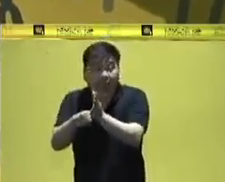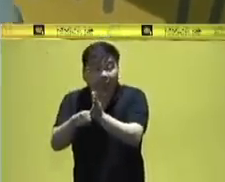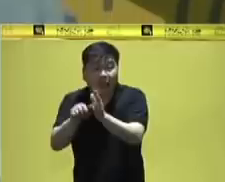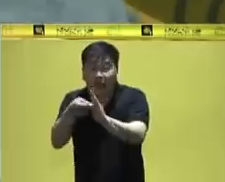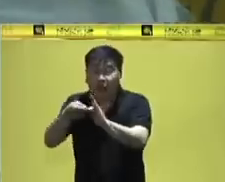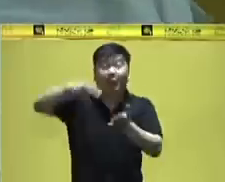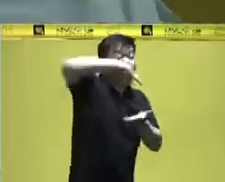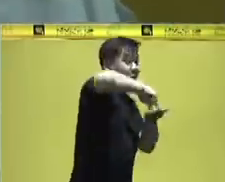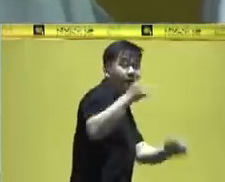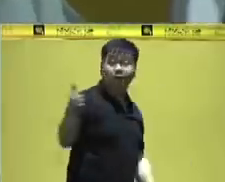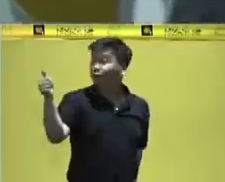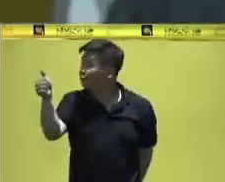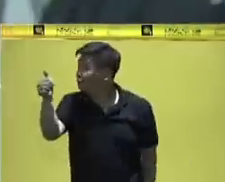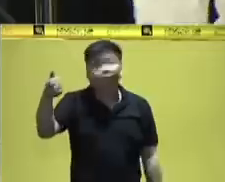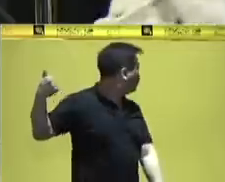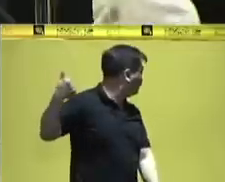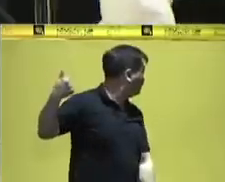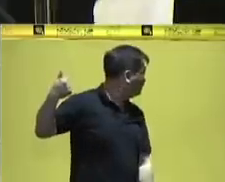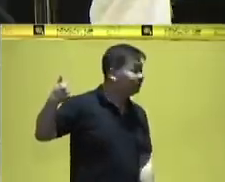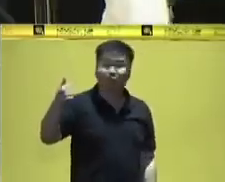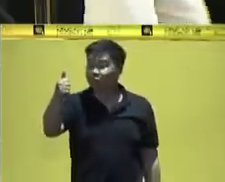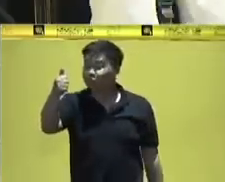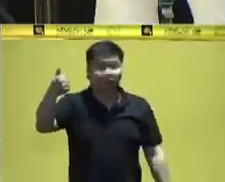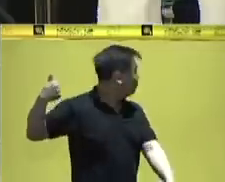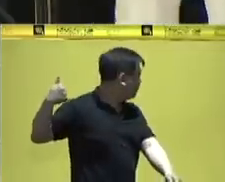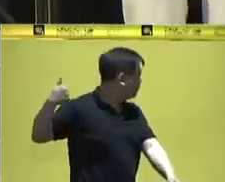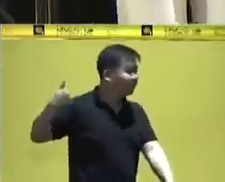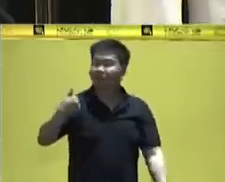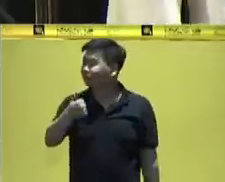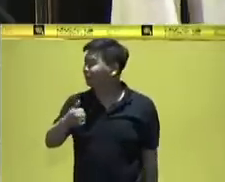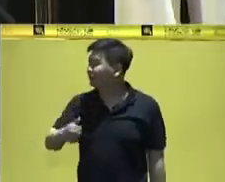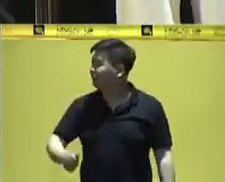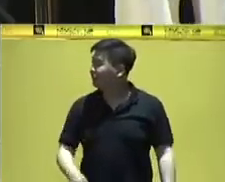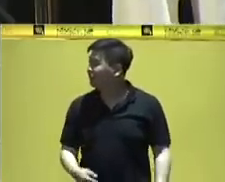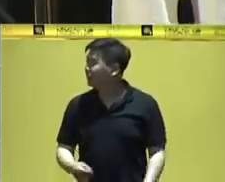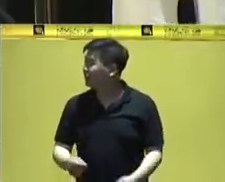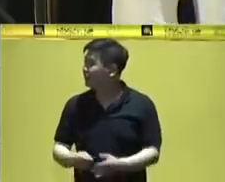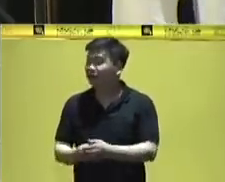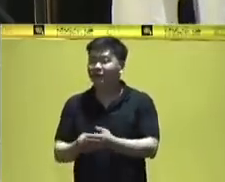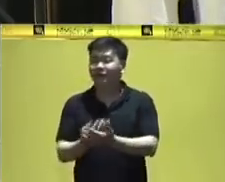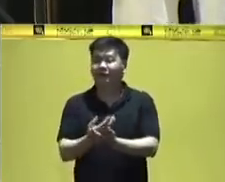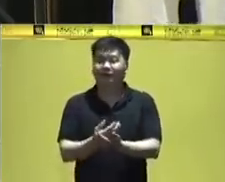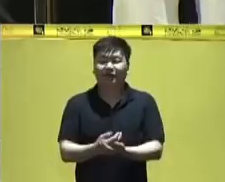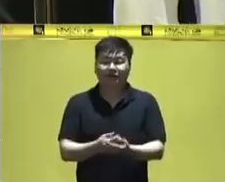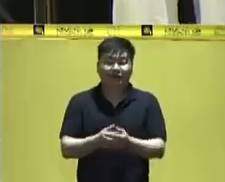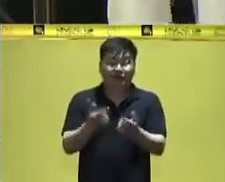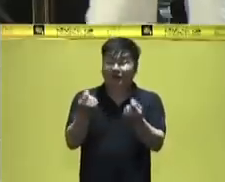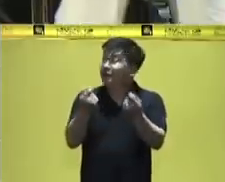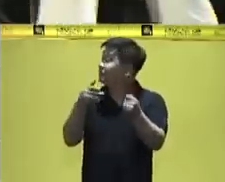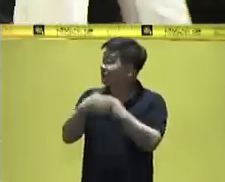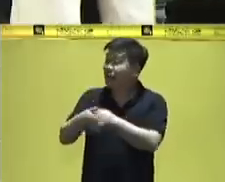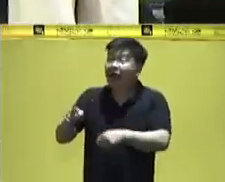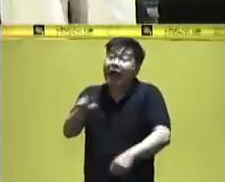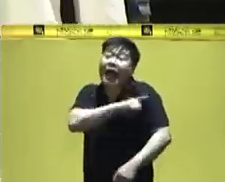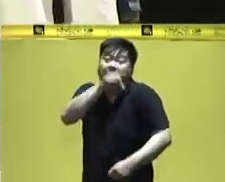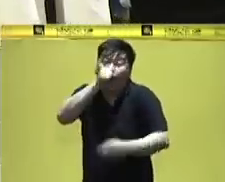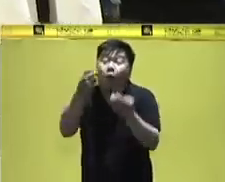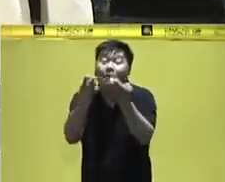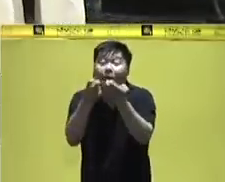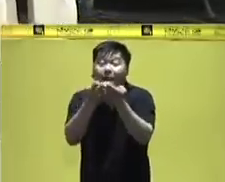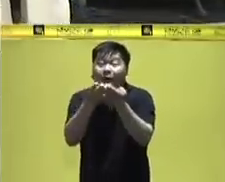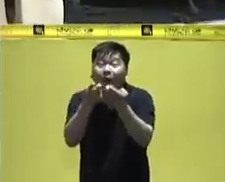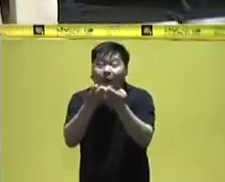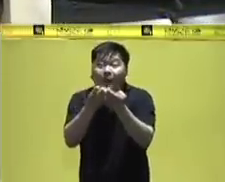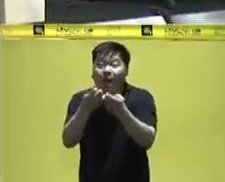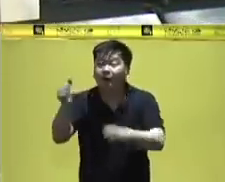뒤로 돌아서는 겁니다. 등 돌리고 장관님도 일어나세요. 이거 전 세계 토픽으로 나갈 것 같습니다. 전 세계 예, 토픽. 이게 제일 좋은 방법이거든요.